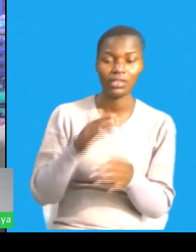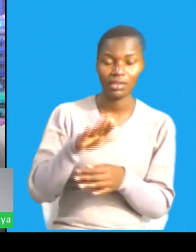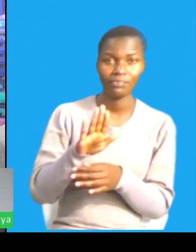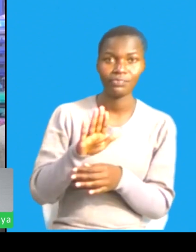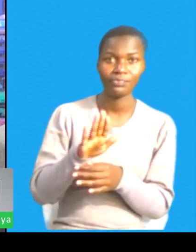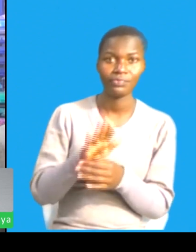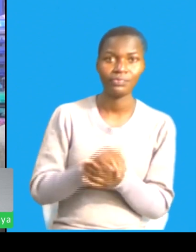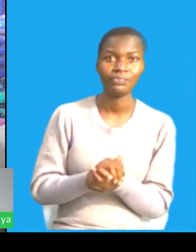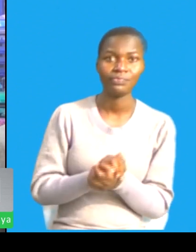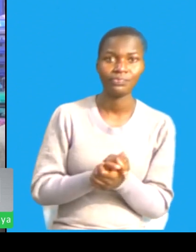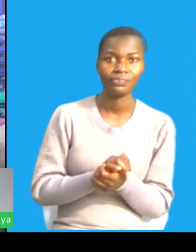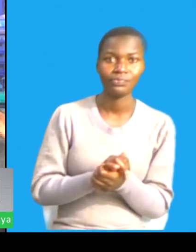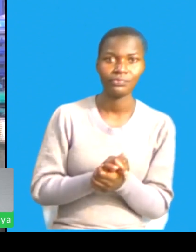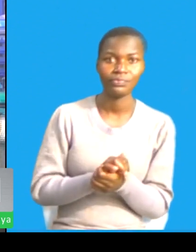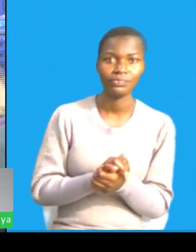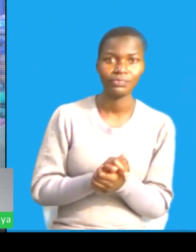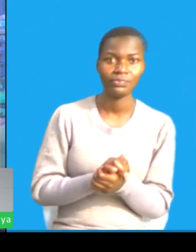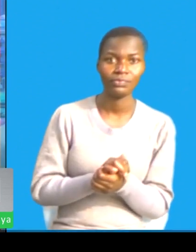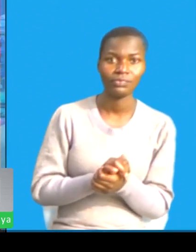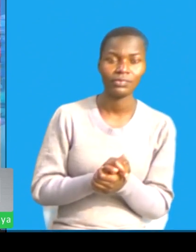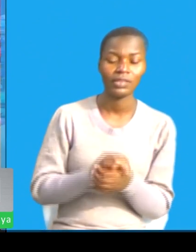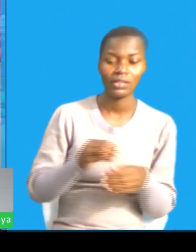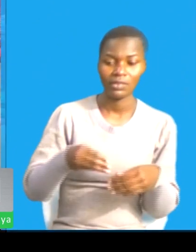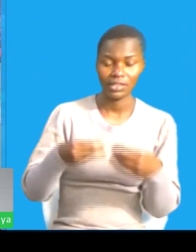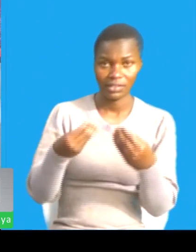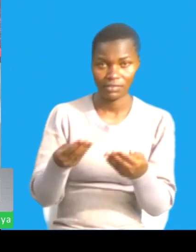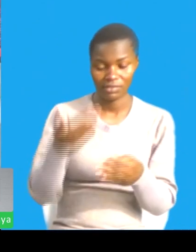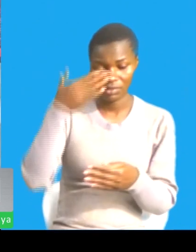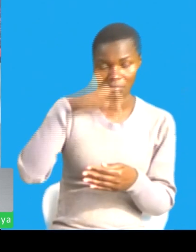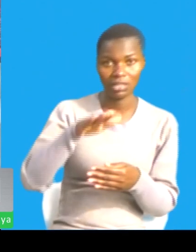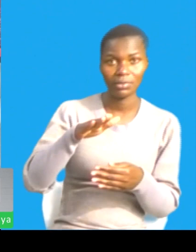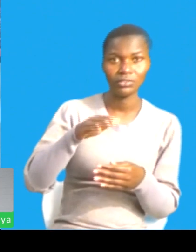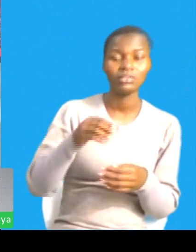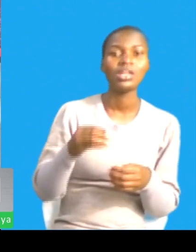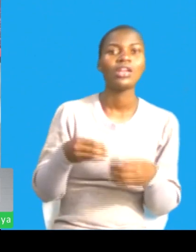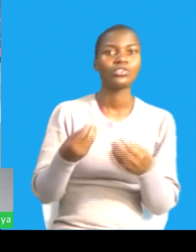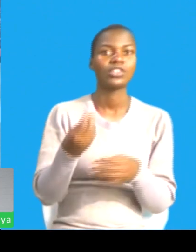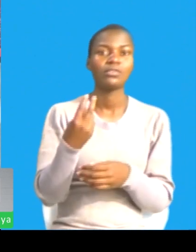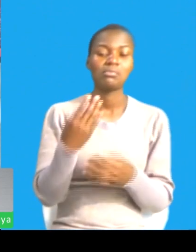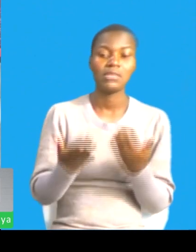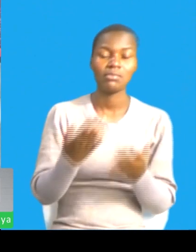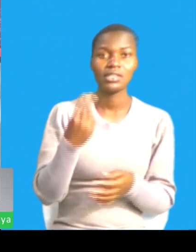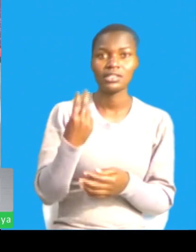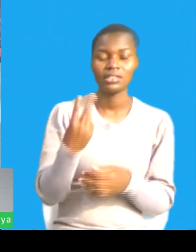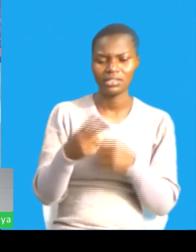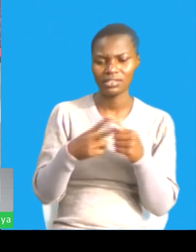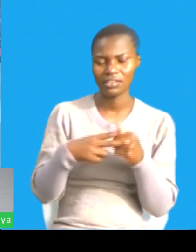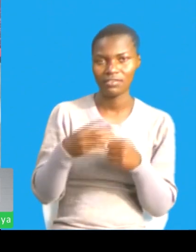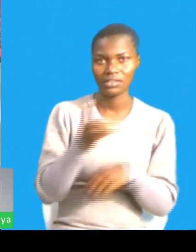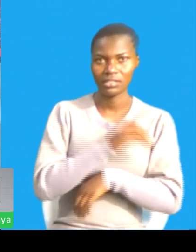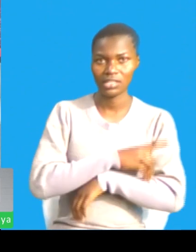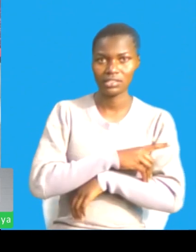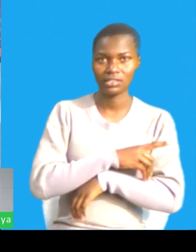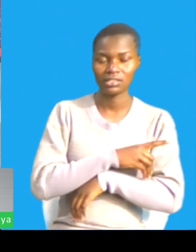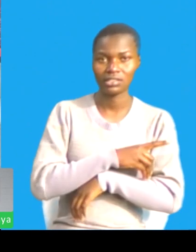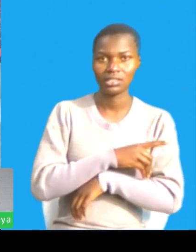their disdain of this. Wangepeleka bungeni wapatiene kama siku 7, ikikosa kwenda dini waende kotini.